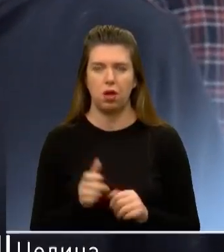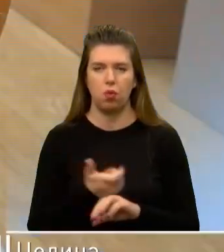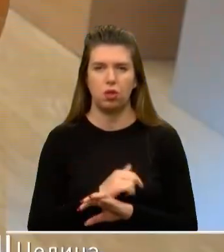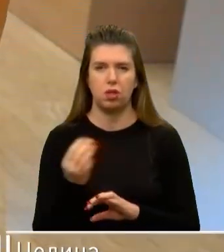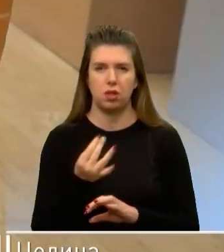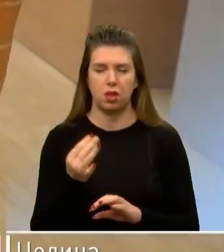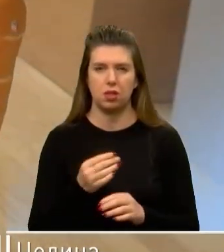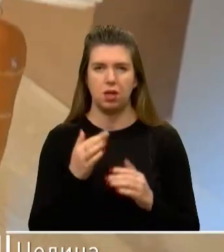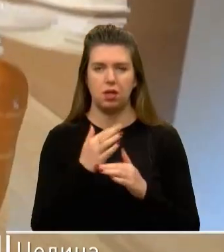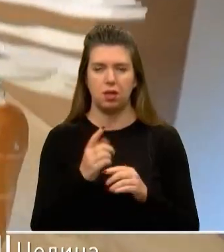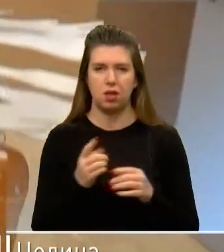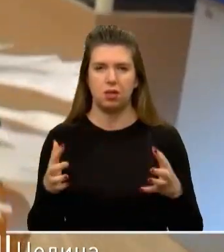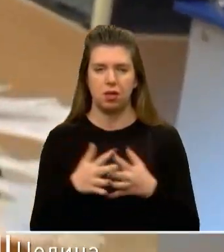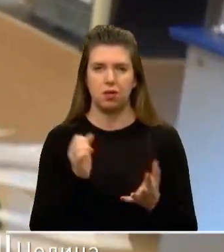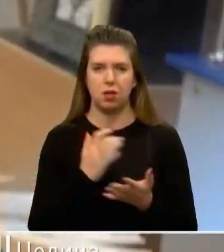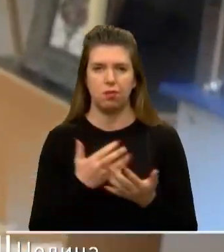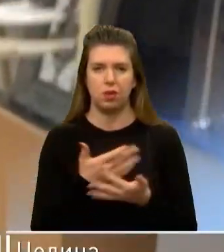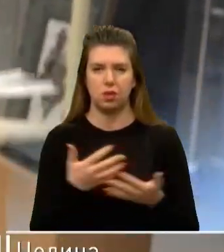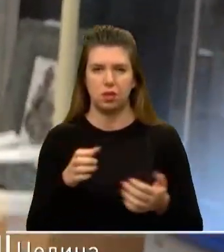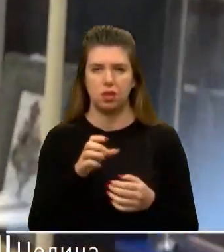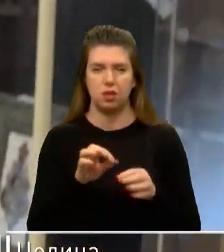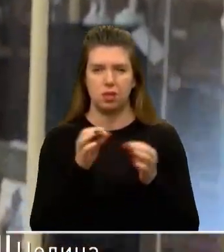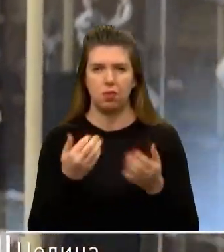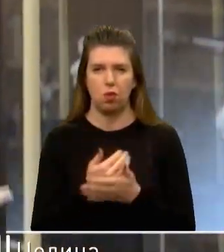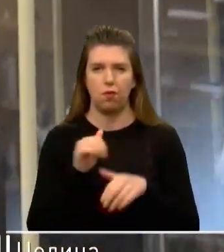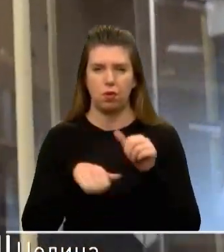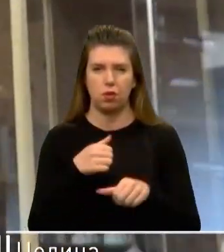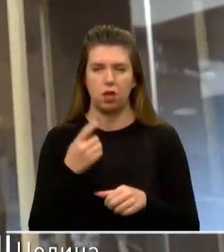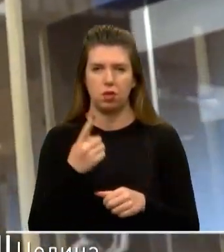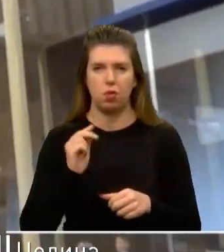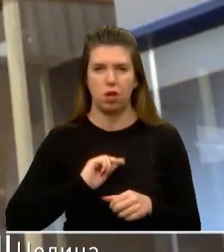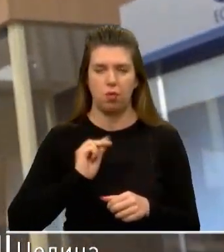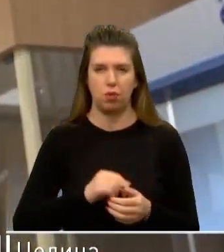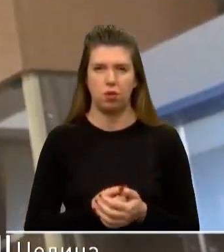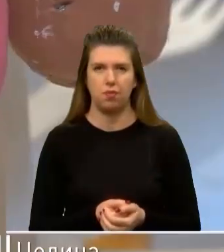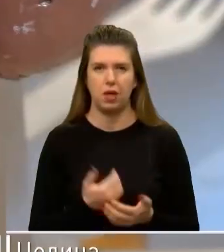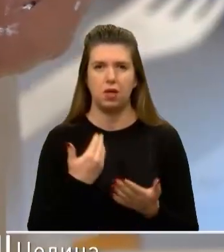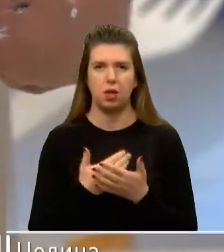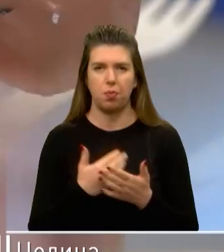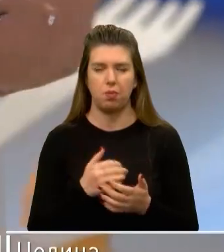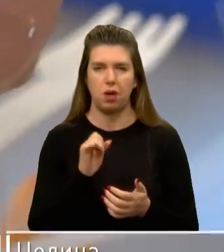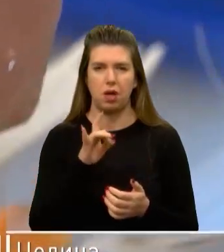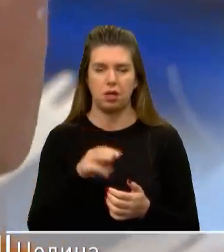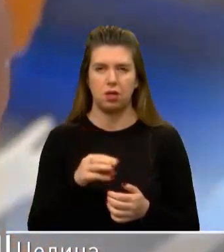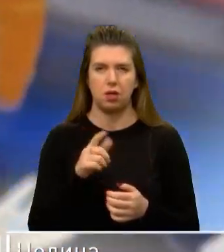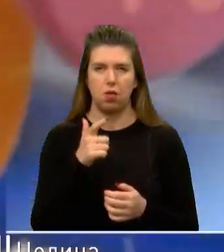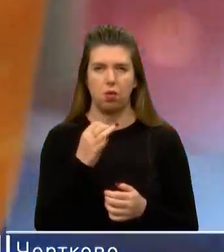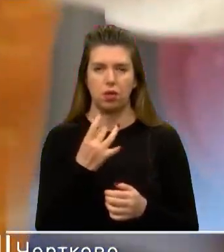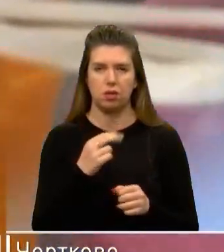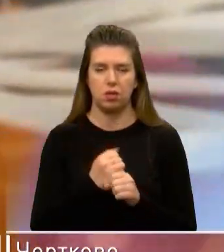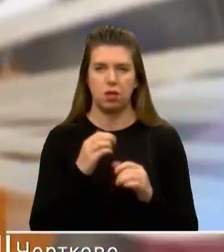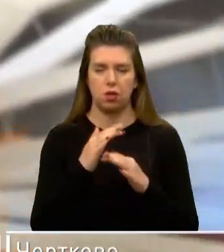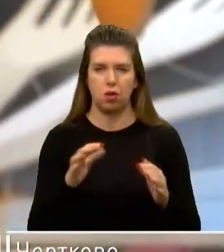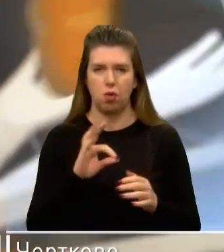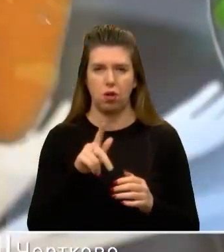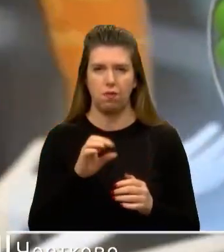интересно А некоторые соединили сразу несколько символов Нового года в одну работу например арт-студия горница сделала ёлку